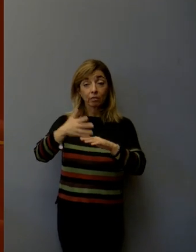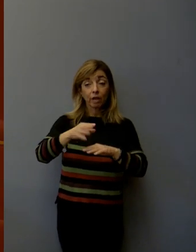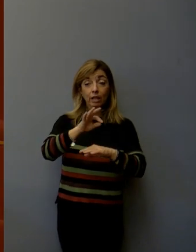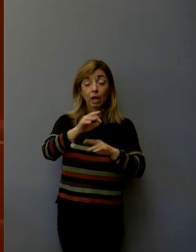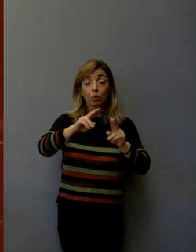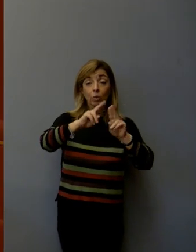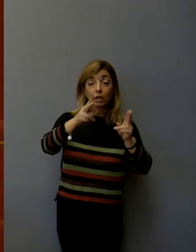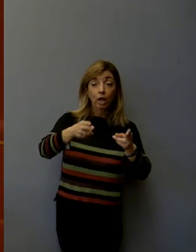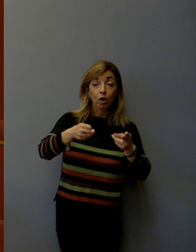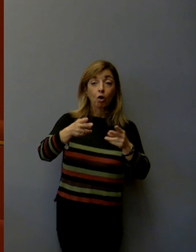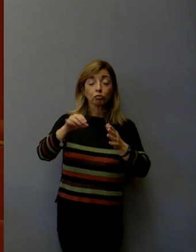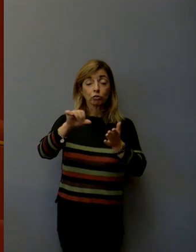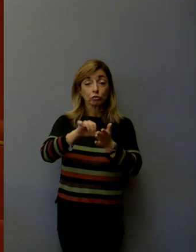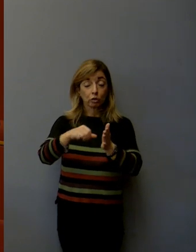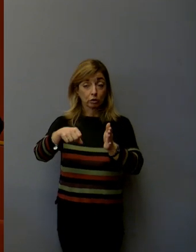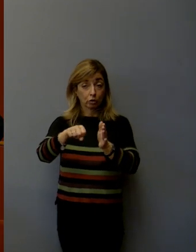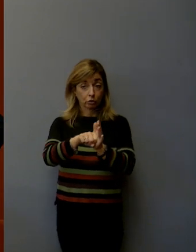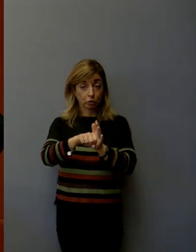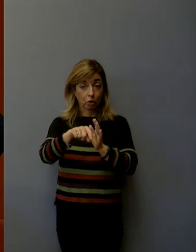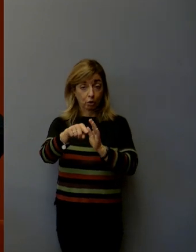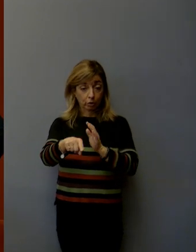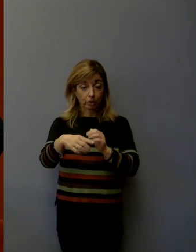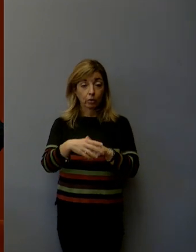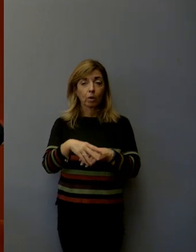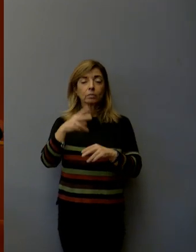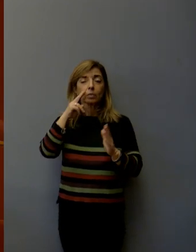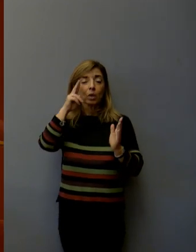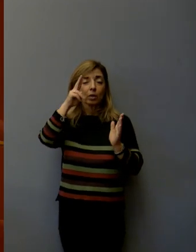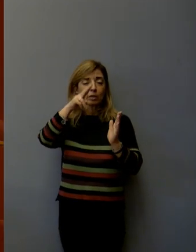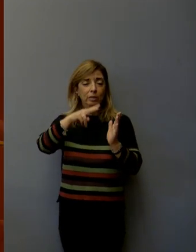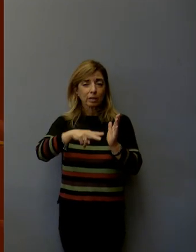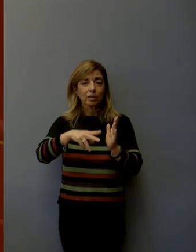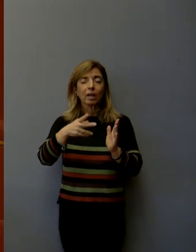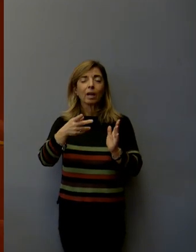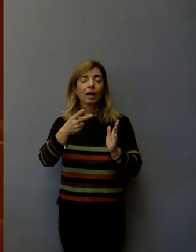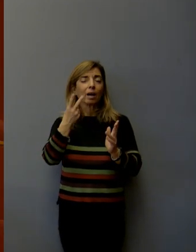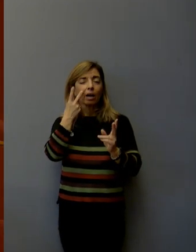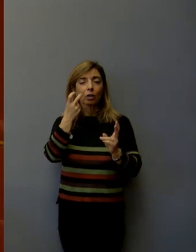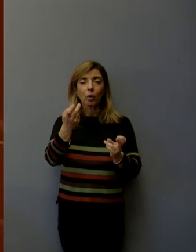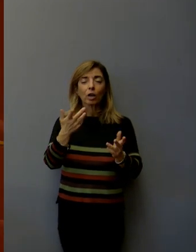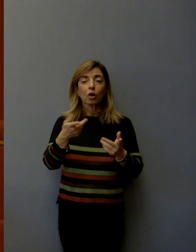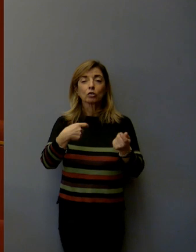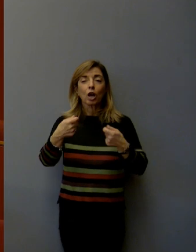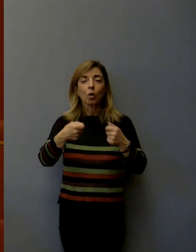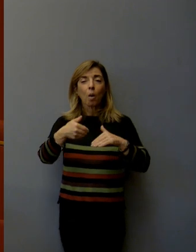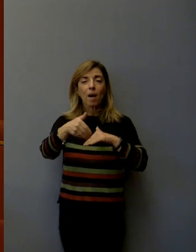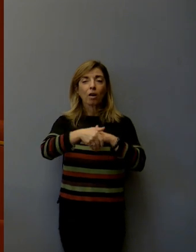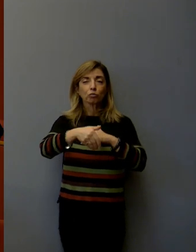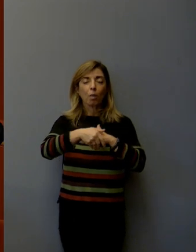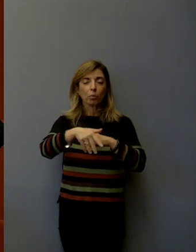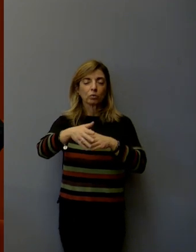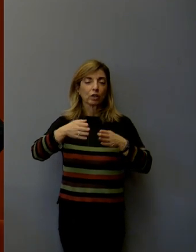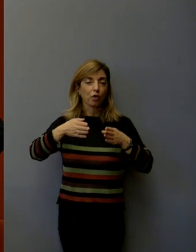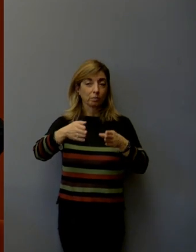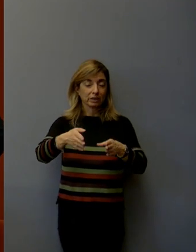leggendo bene Si legge che prevalentemente riguarda il cacciabusto per strada solo che è l'unica notizia in